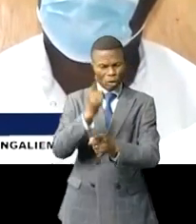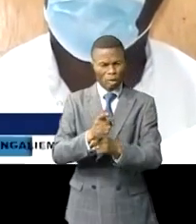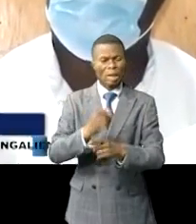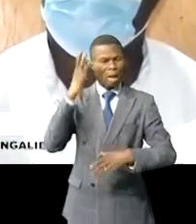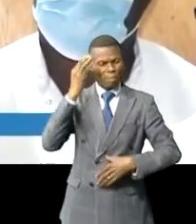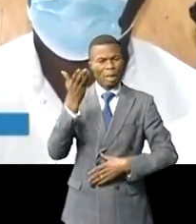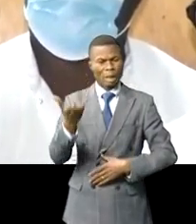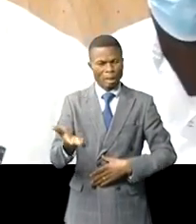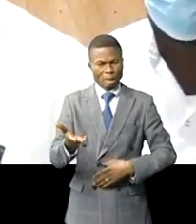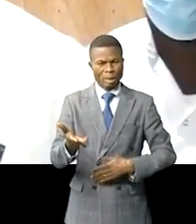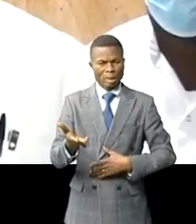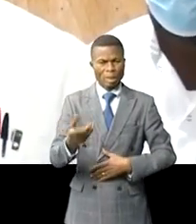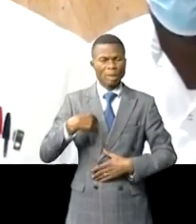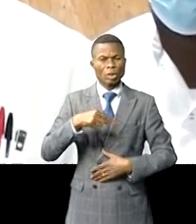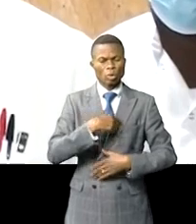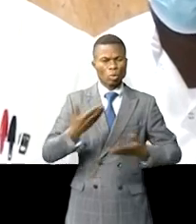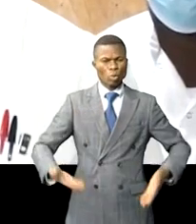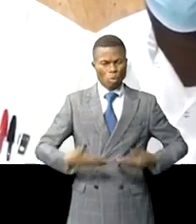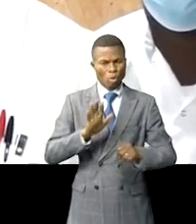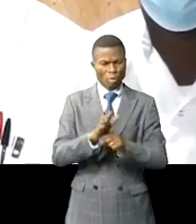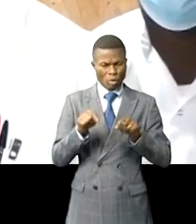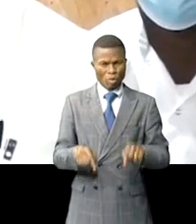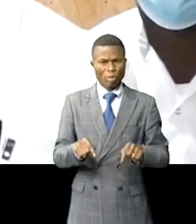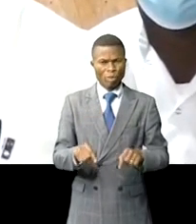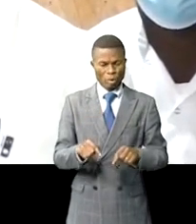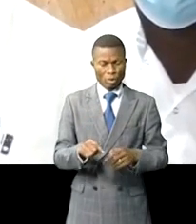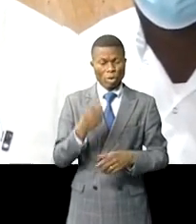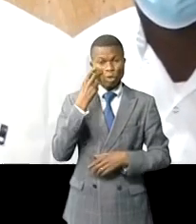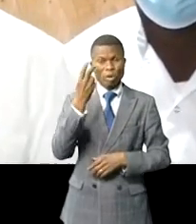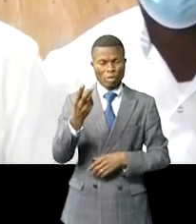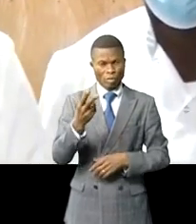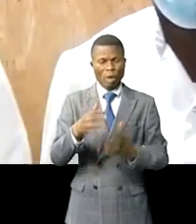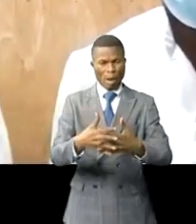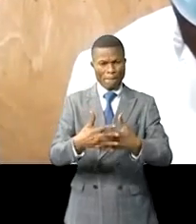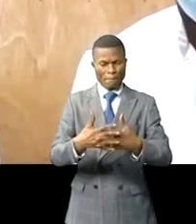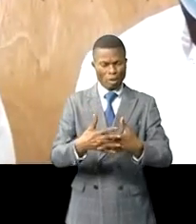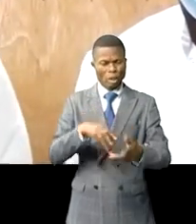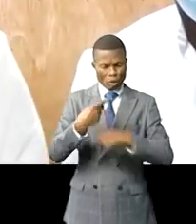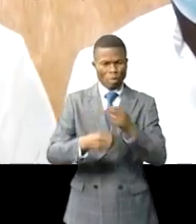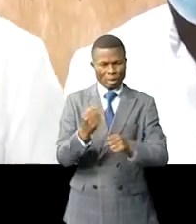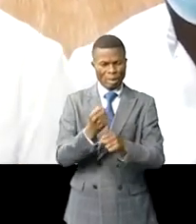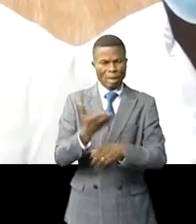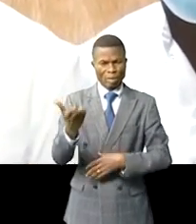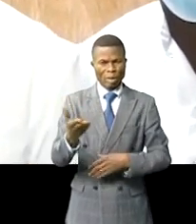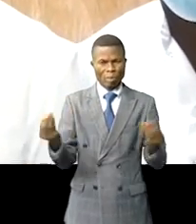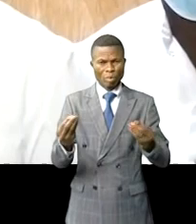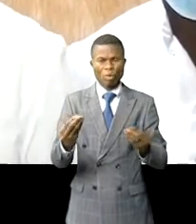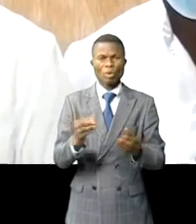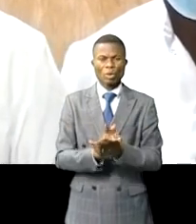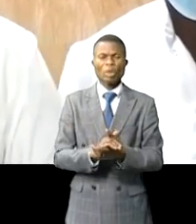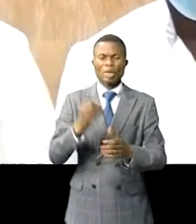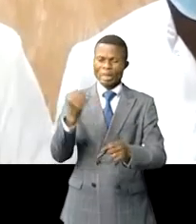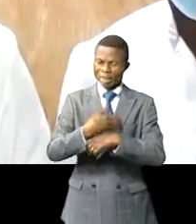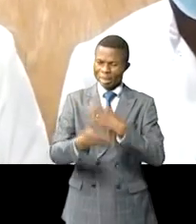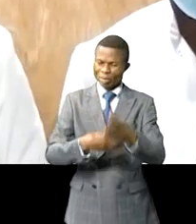lésions en cas de Covid. Nous sommes très contents de retrouver notre matériel opérationnel afin de rendre le meilleur